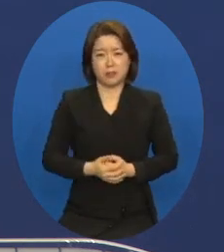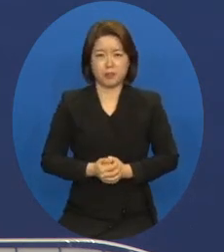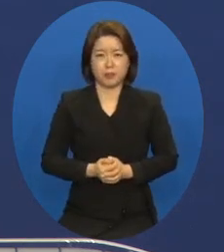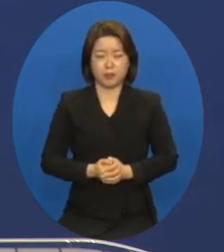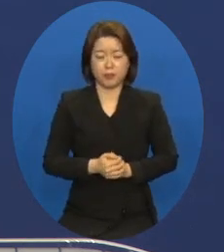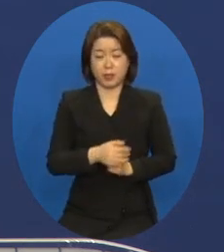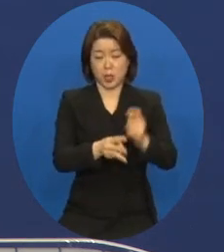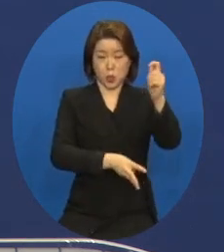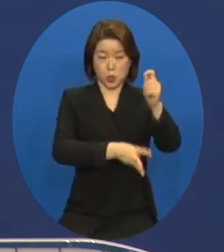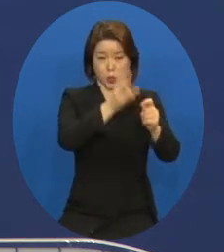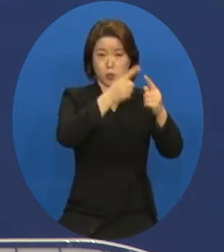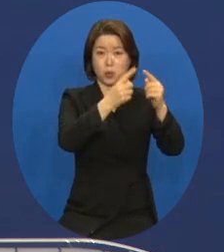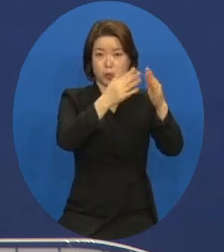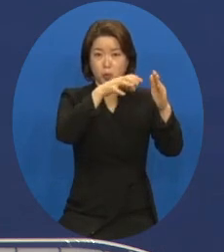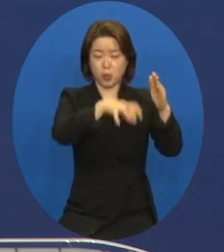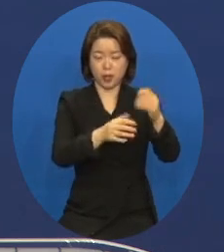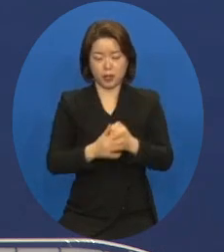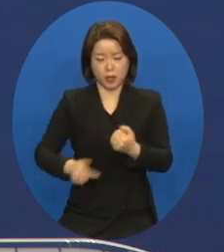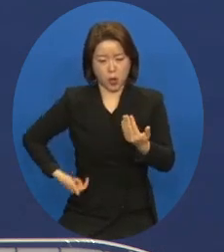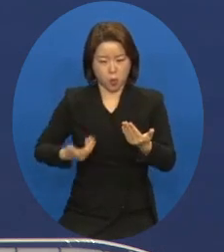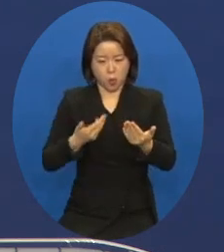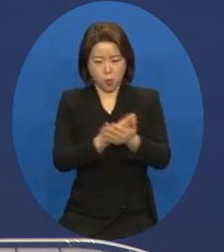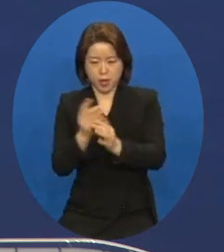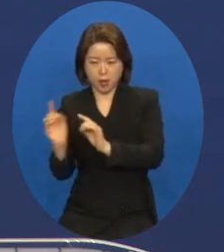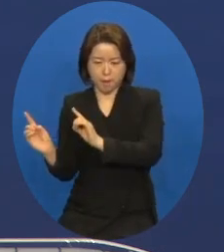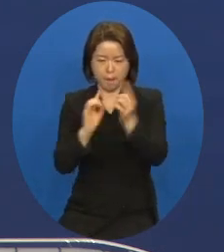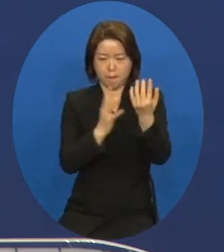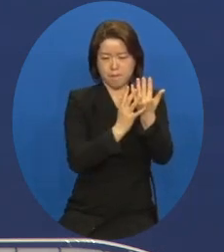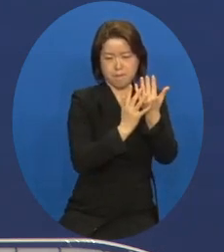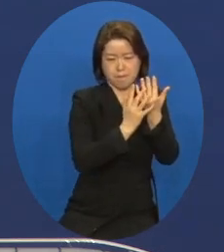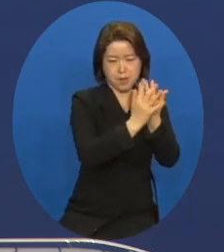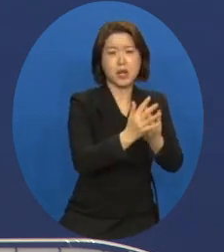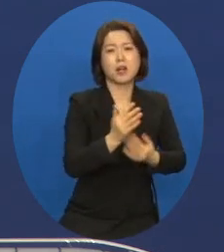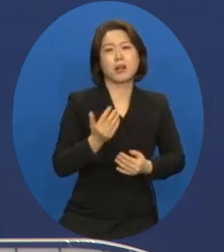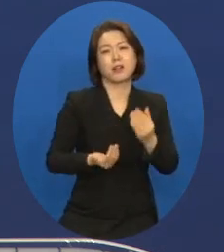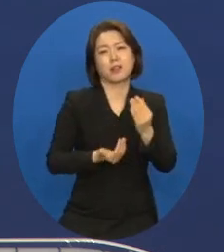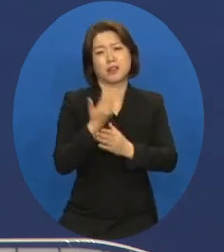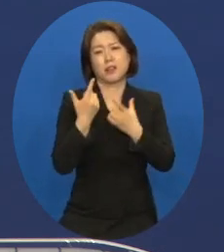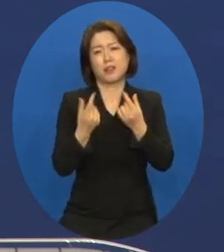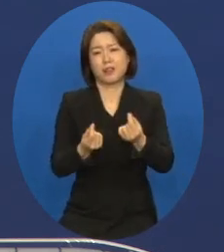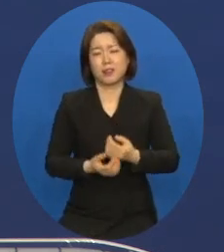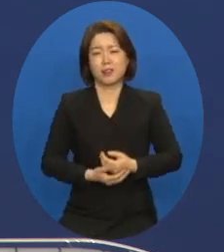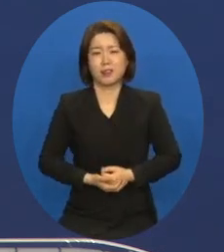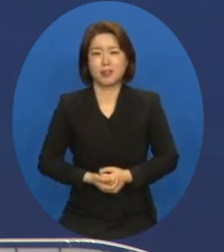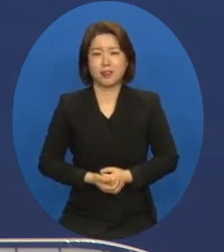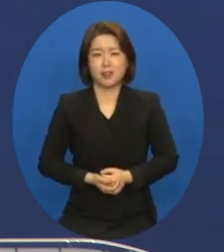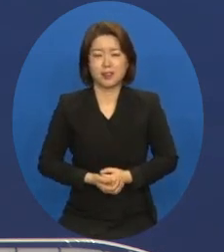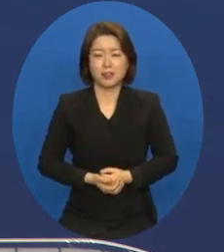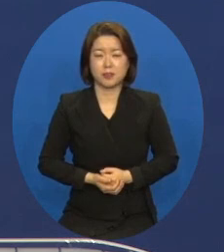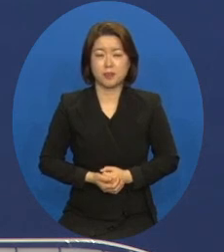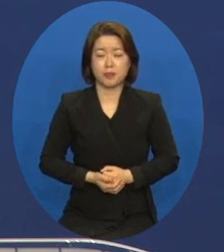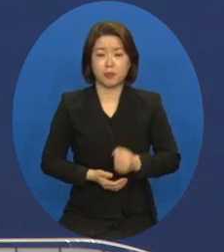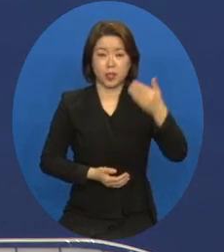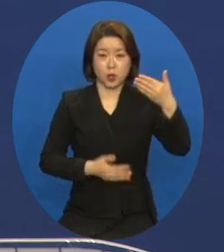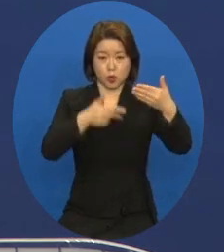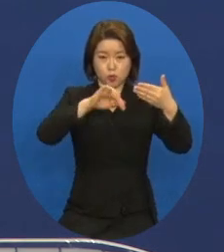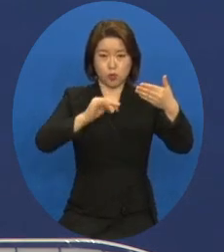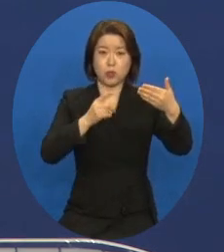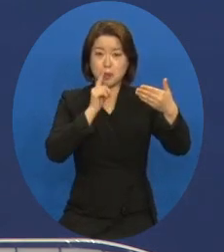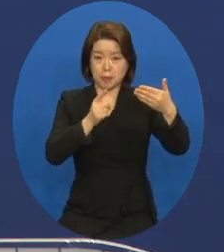고린도 교회 아내의 회계의 부흥이 일어나게 된 겁니다 9절 말씀 처럼